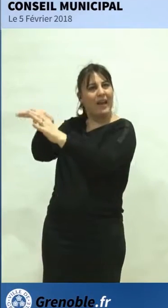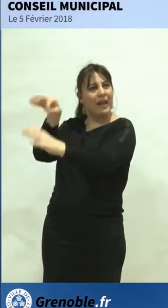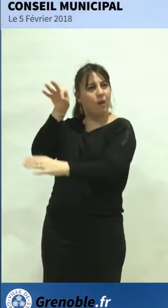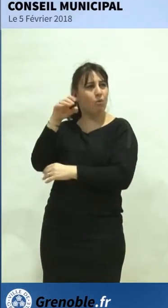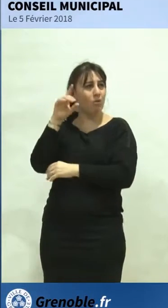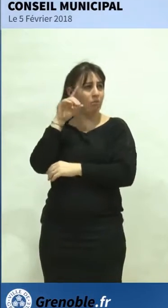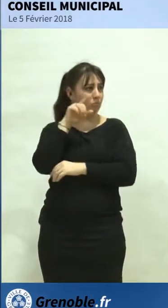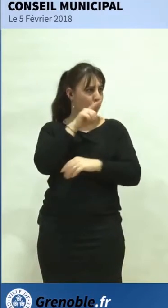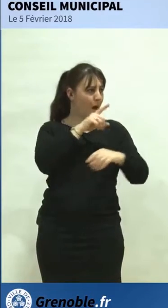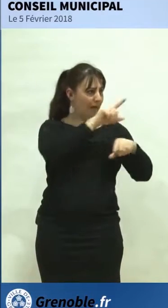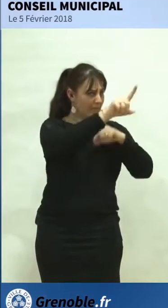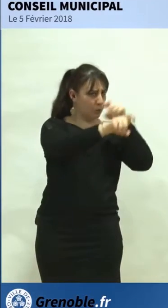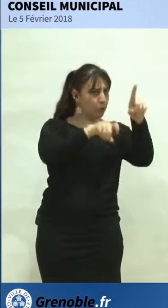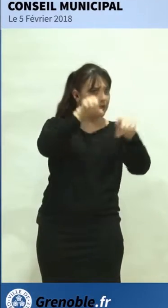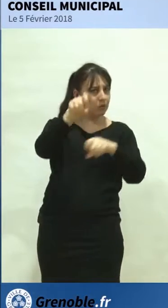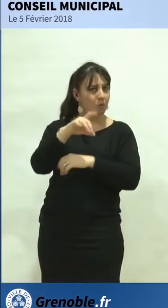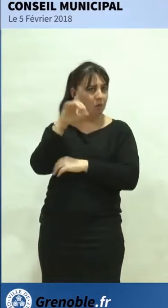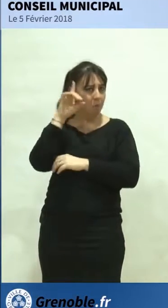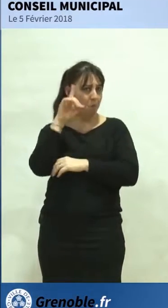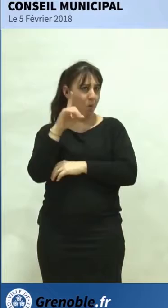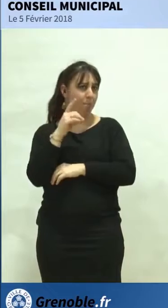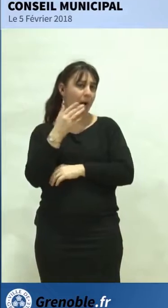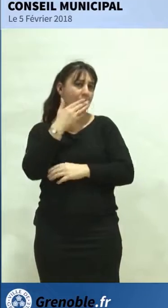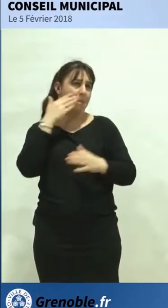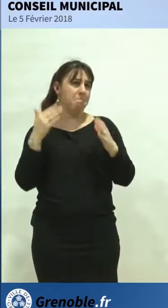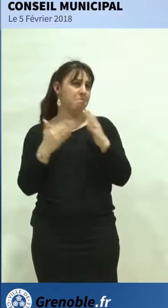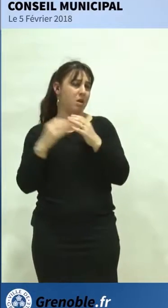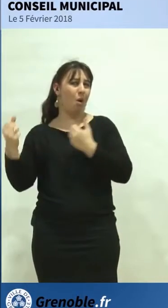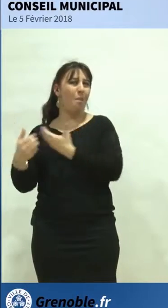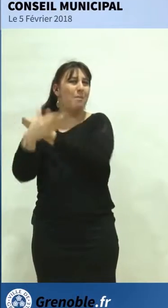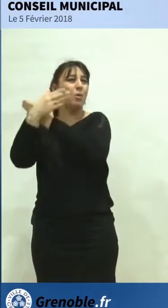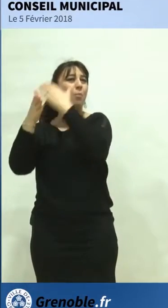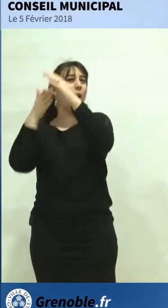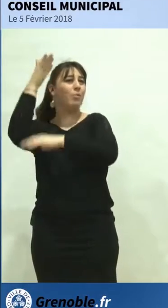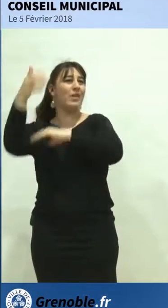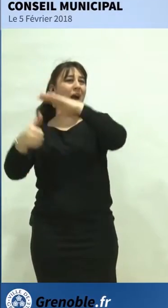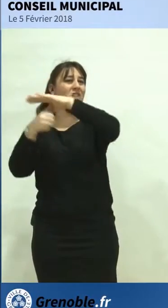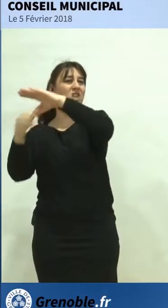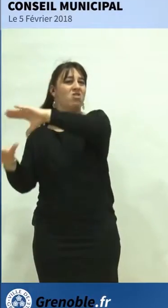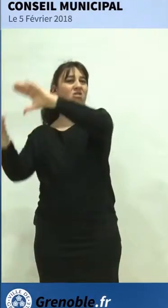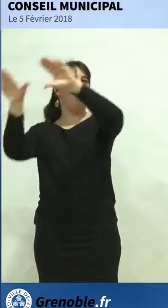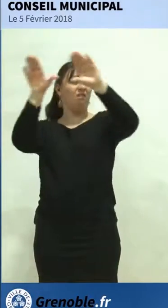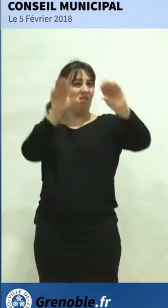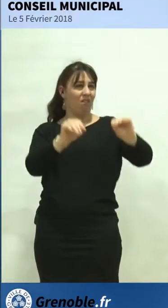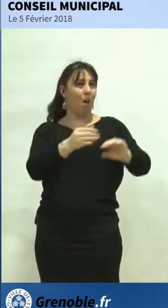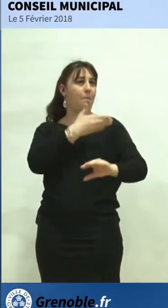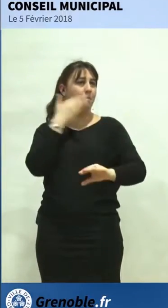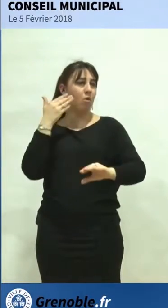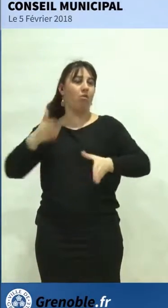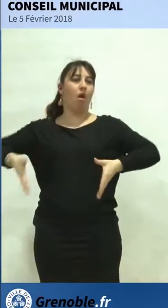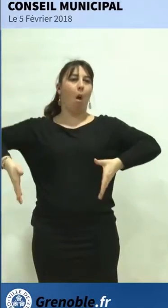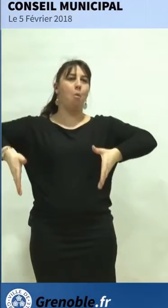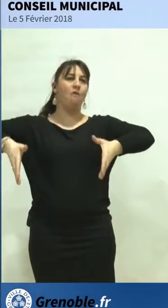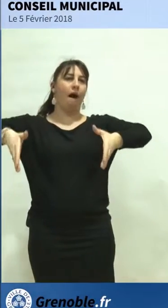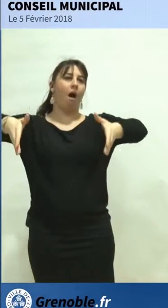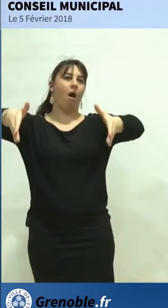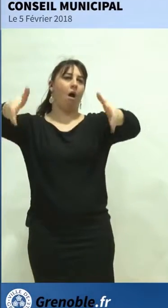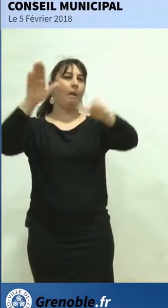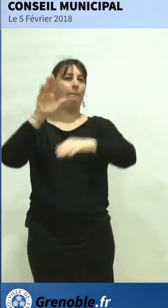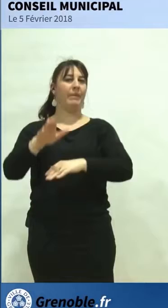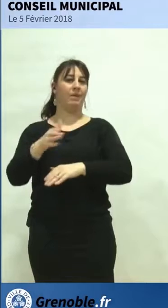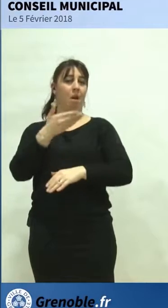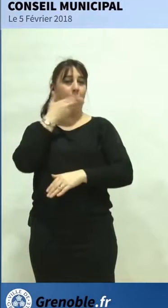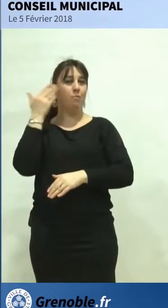été plutôt préférable que le futur siège de la métropole se déplace au-delà des grands boulevards, vers le sud